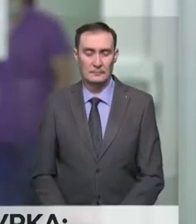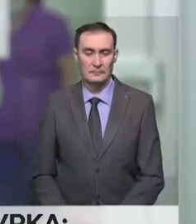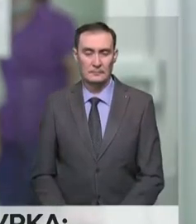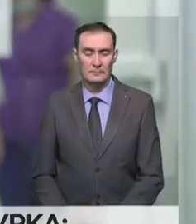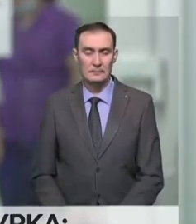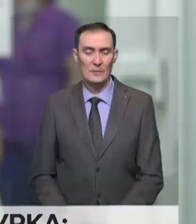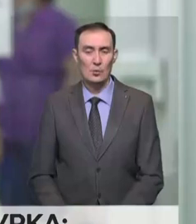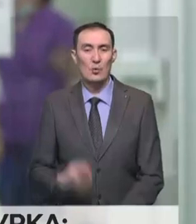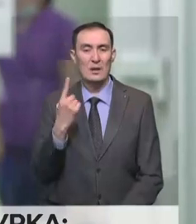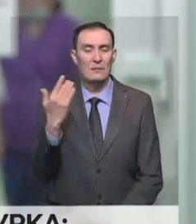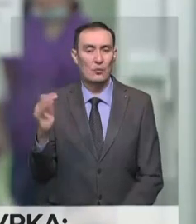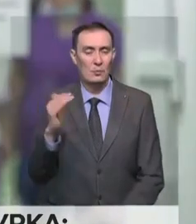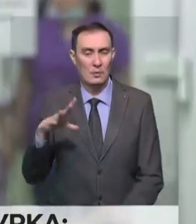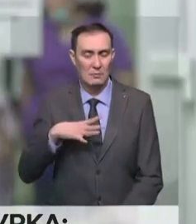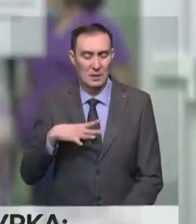У одного ребенка